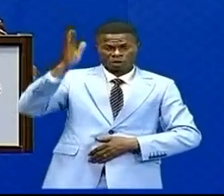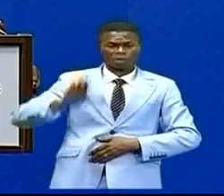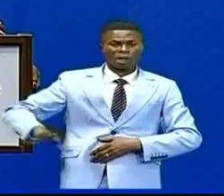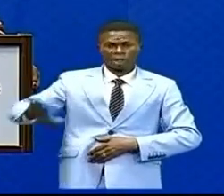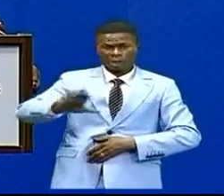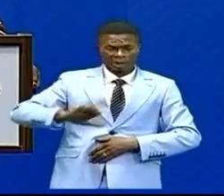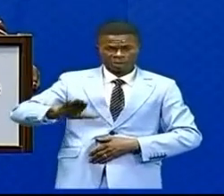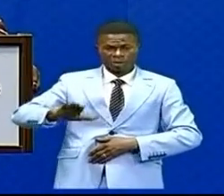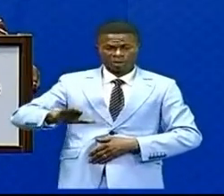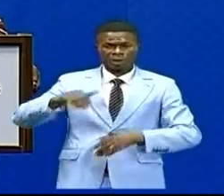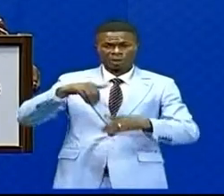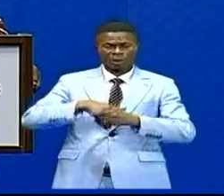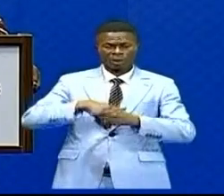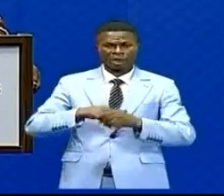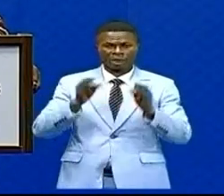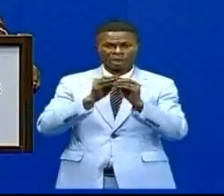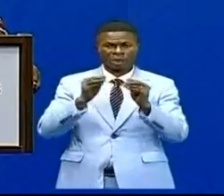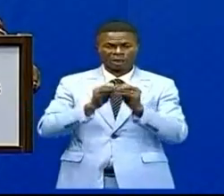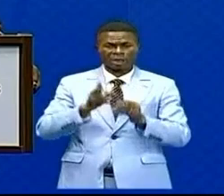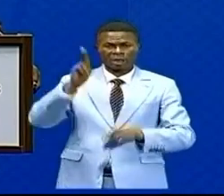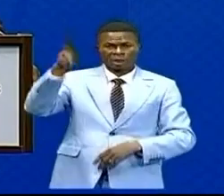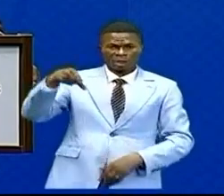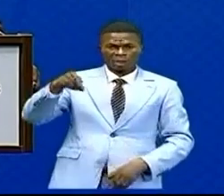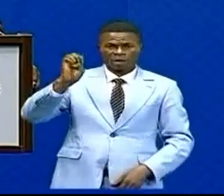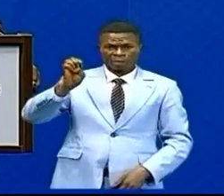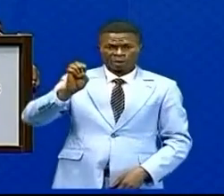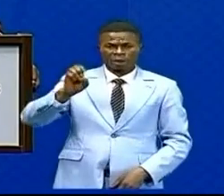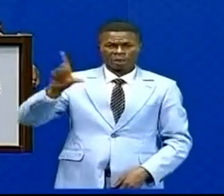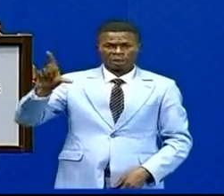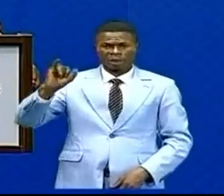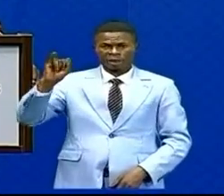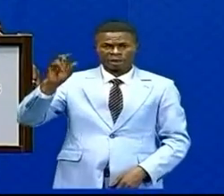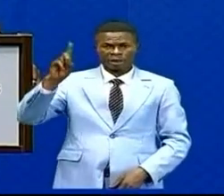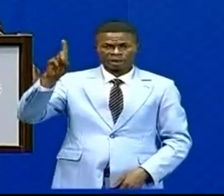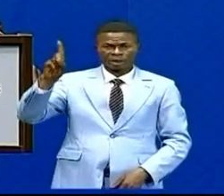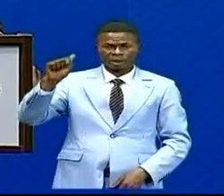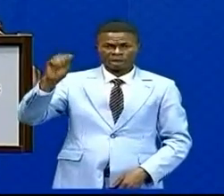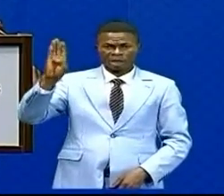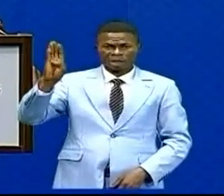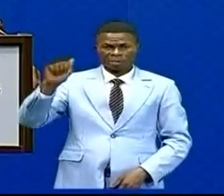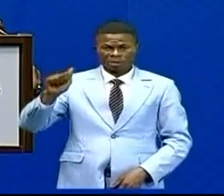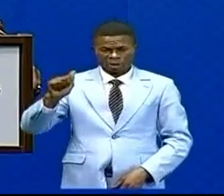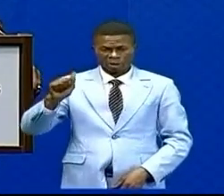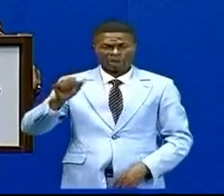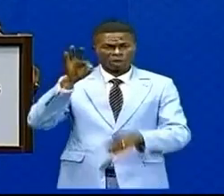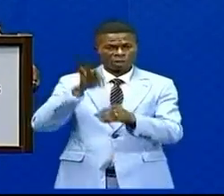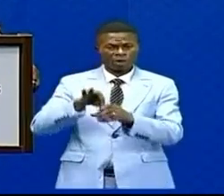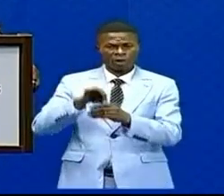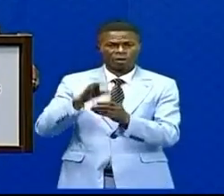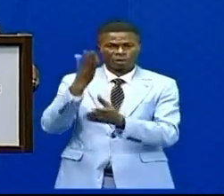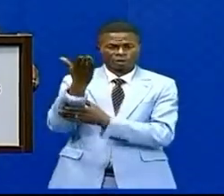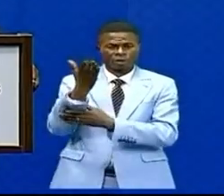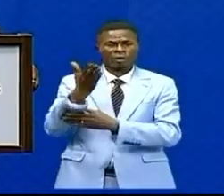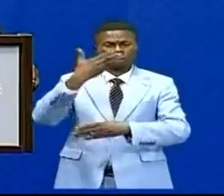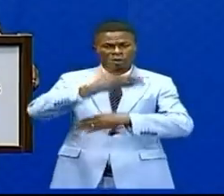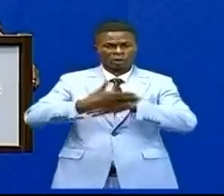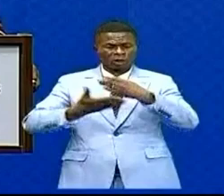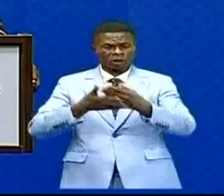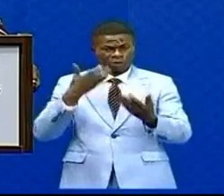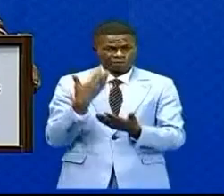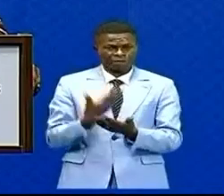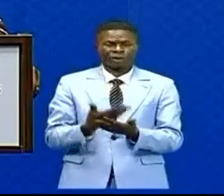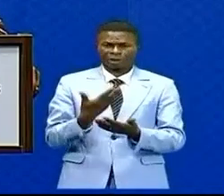parties au traité de Pelindaba. Cette élection appelle l'installation en